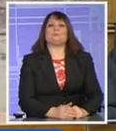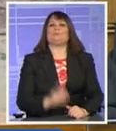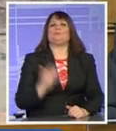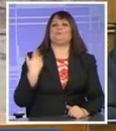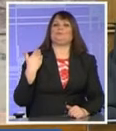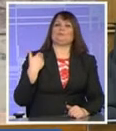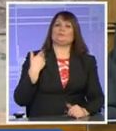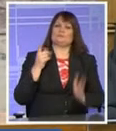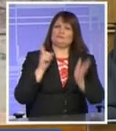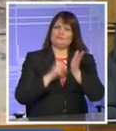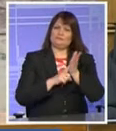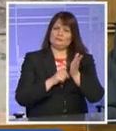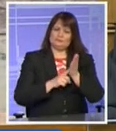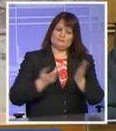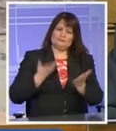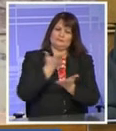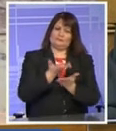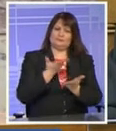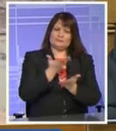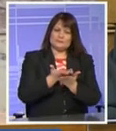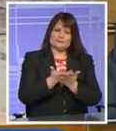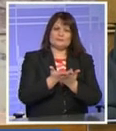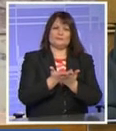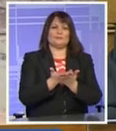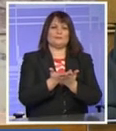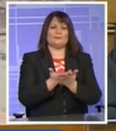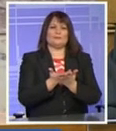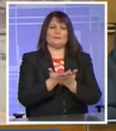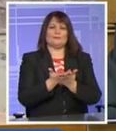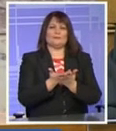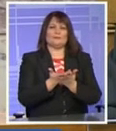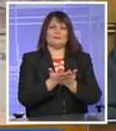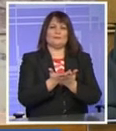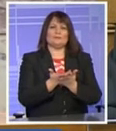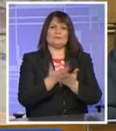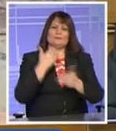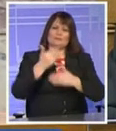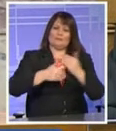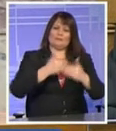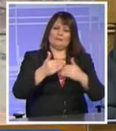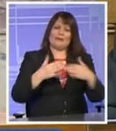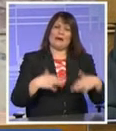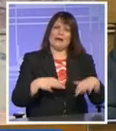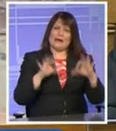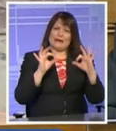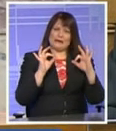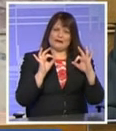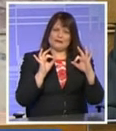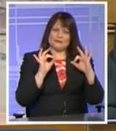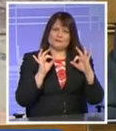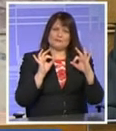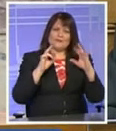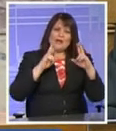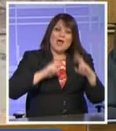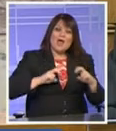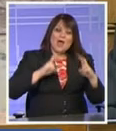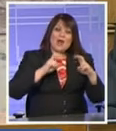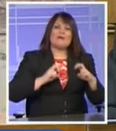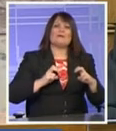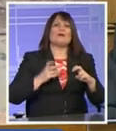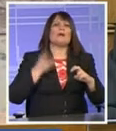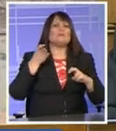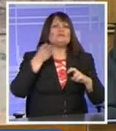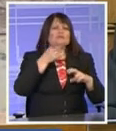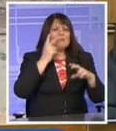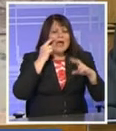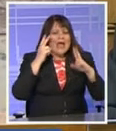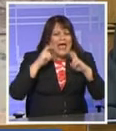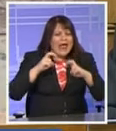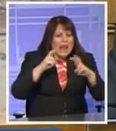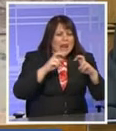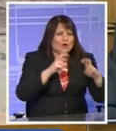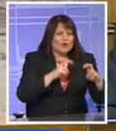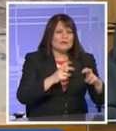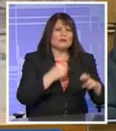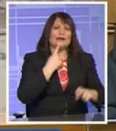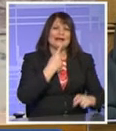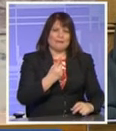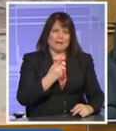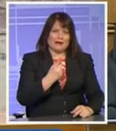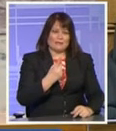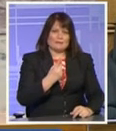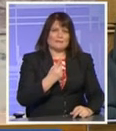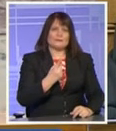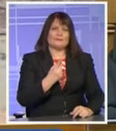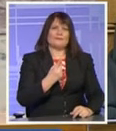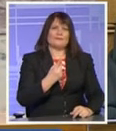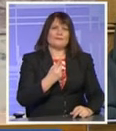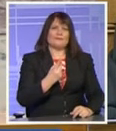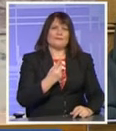προηγούμενου διαστήματος και την έναρξη σχετικών διαδικασιών και ερευνών και ελέγχων, ανακοίνωσε ότι στο πλαίσιο